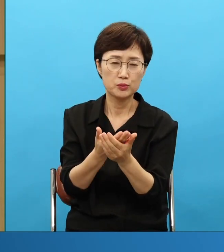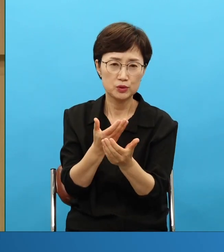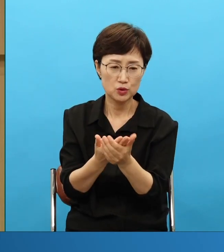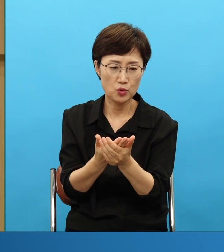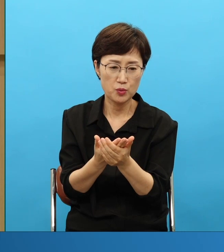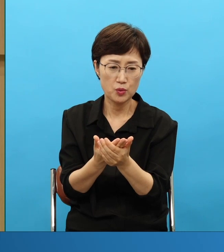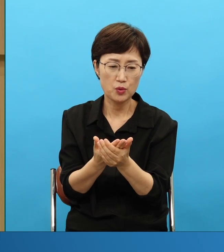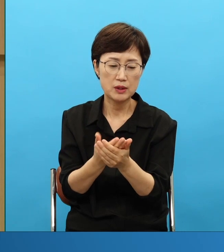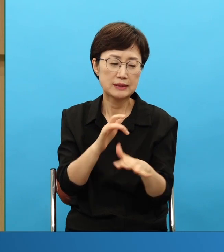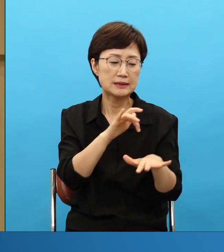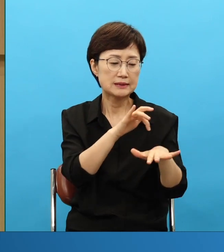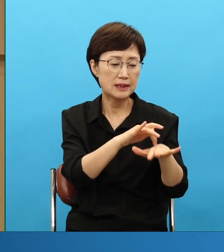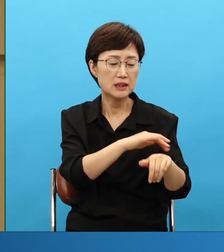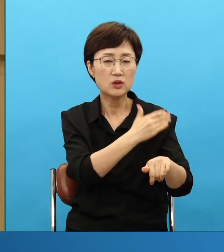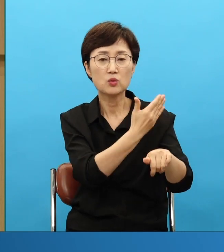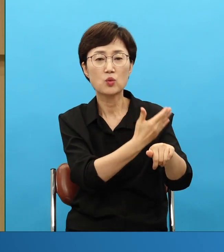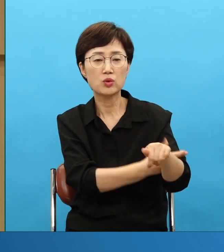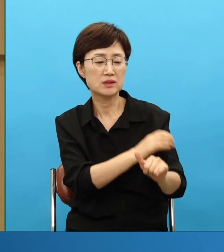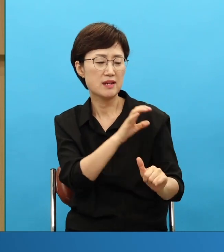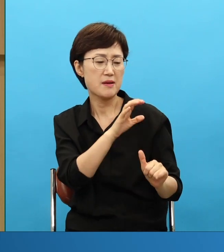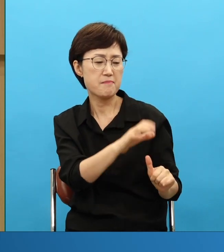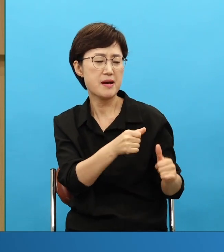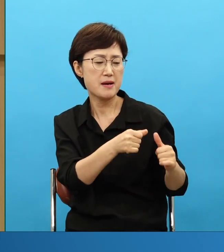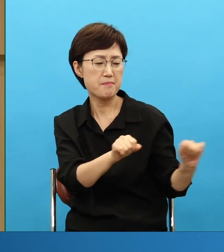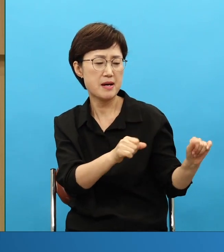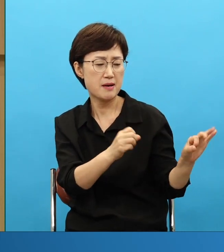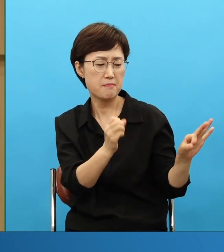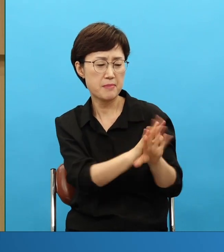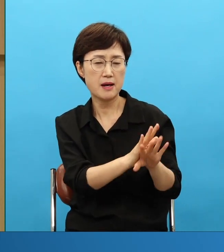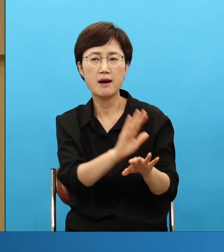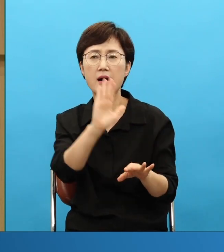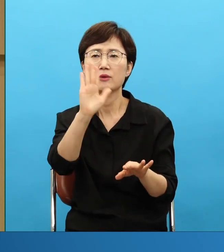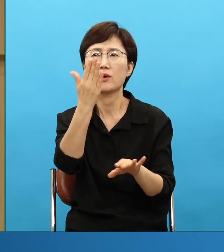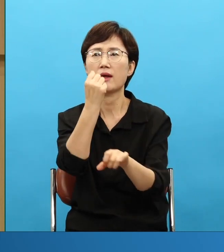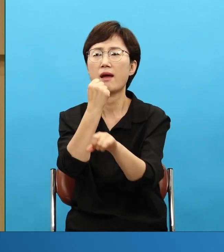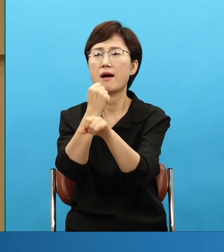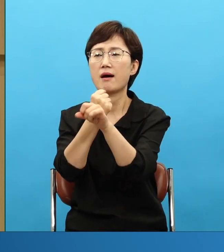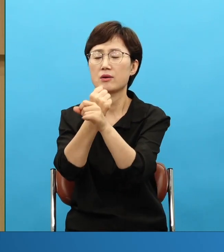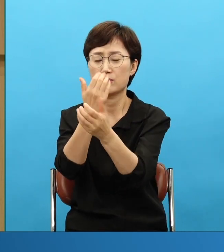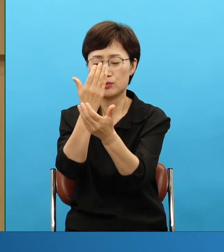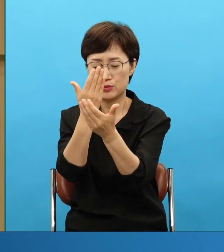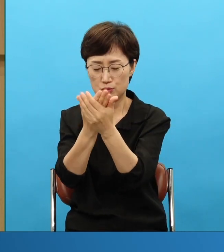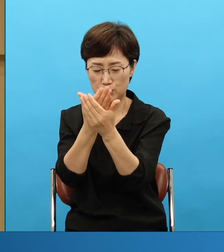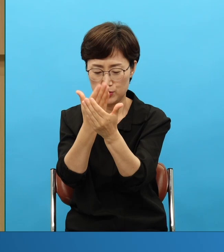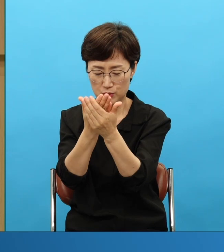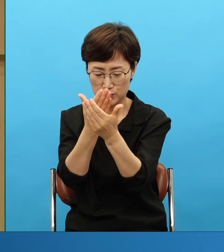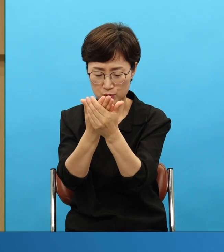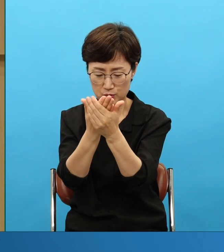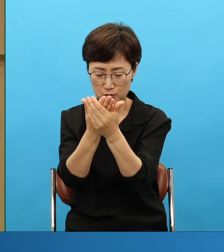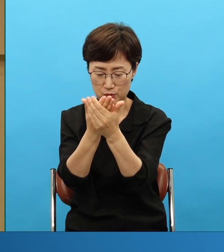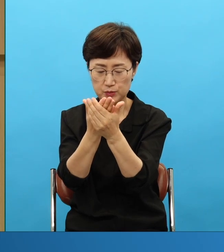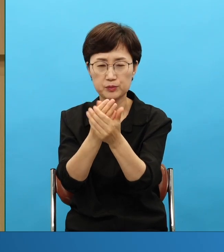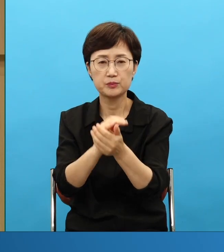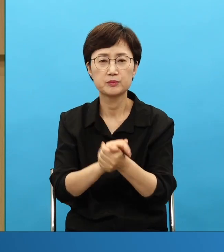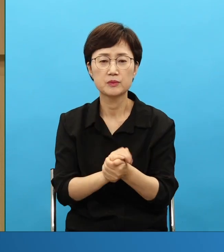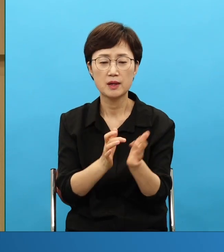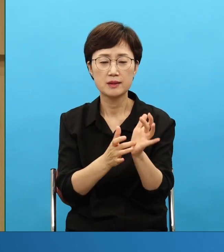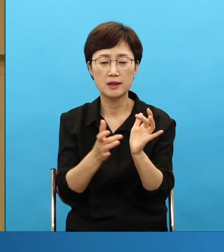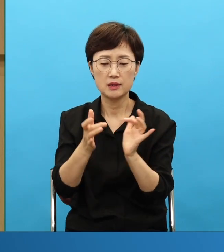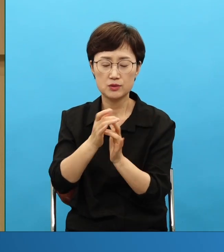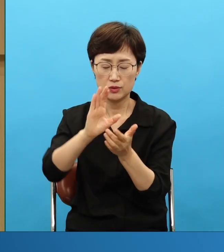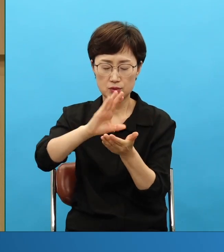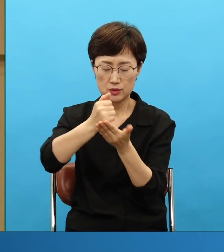모든 blessing. 사단의 권세가 완전히 묶이는 귀한 예배가 되게 도와 주시옵소서. May all of the authority of Satan truly be tied down. 예수